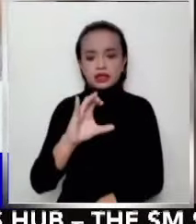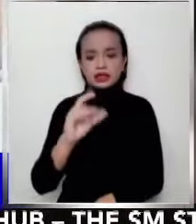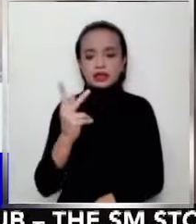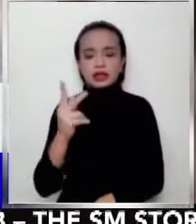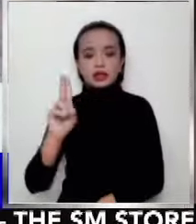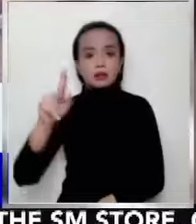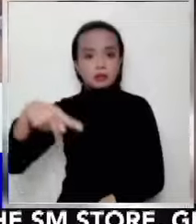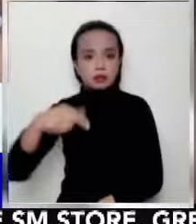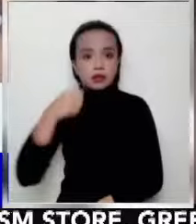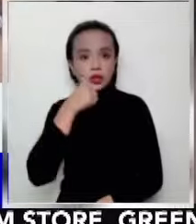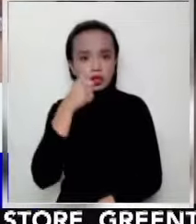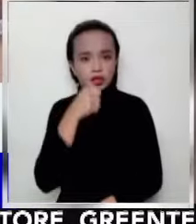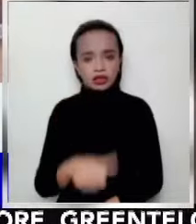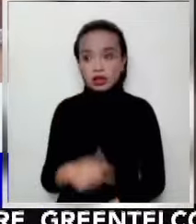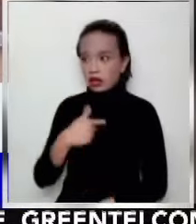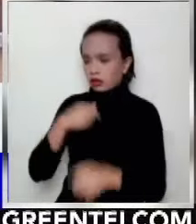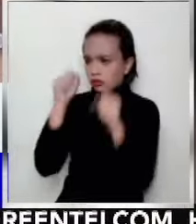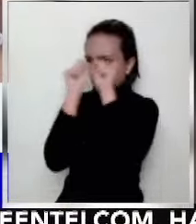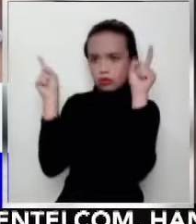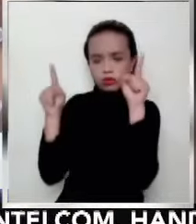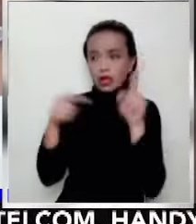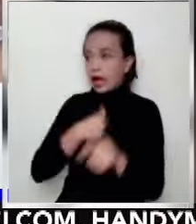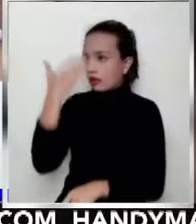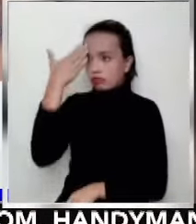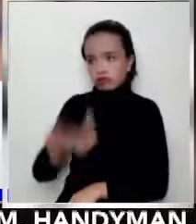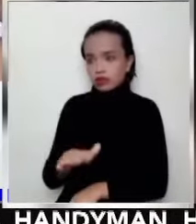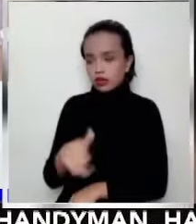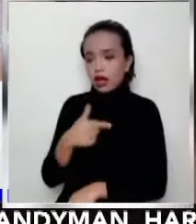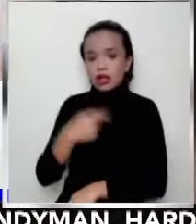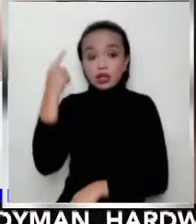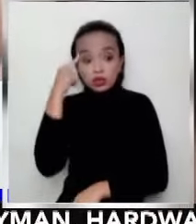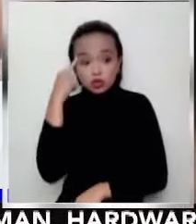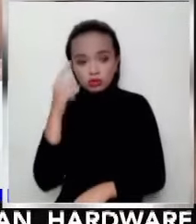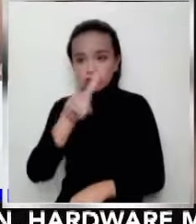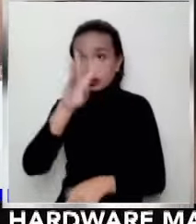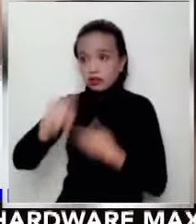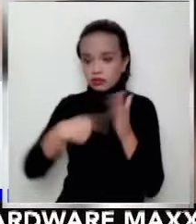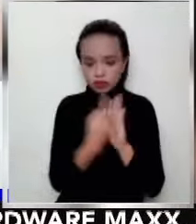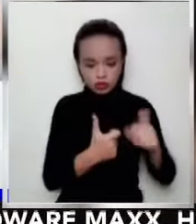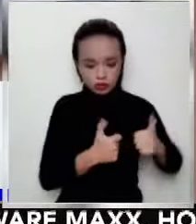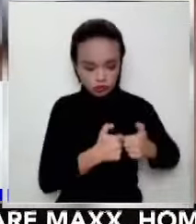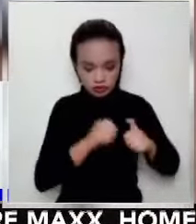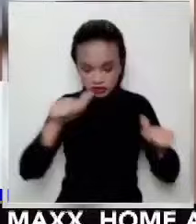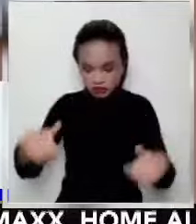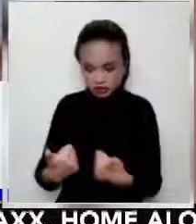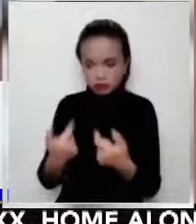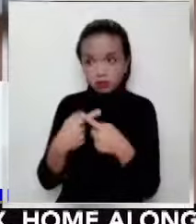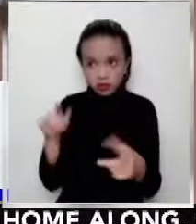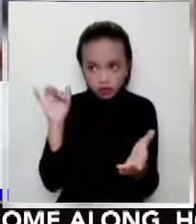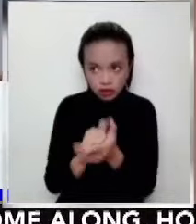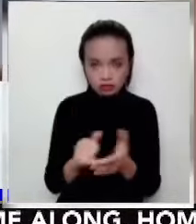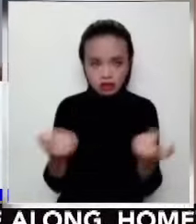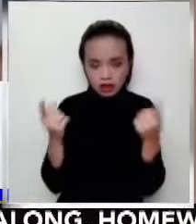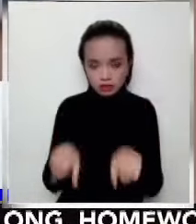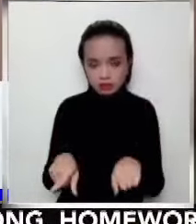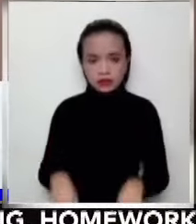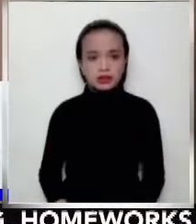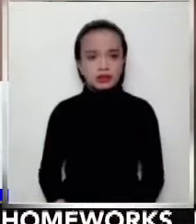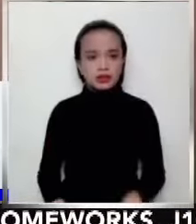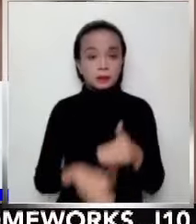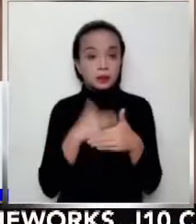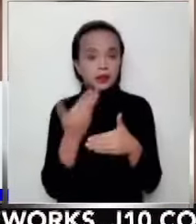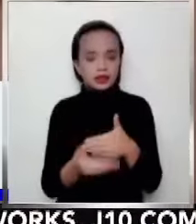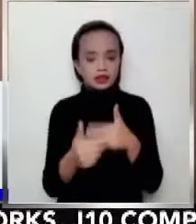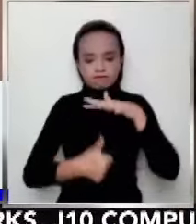yung gagawin niya eh. Ang akala ko lang po yung content namin, 24 hours jowa challenge, tapos ganun po pala. Lumabas pa sa pag-usuri na may pangahali